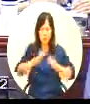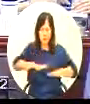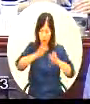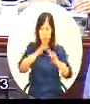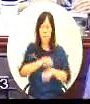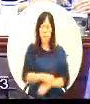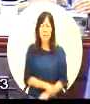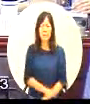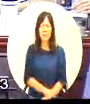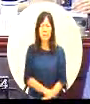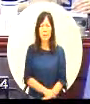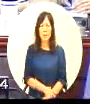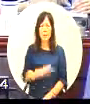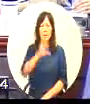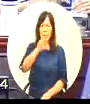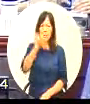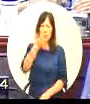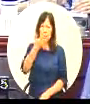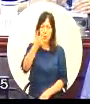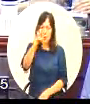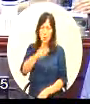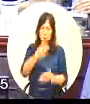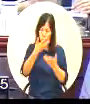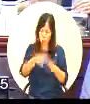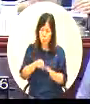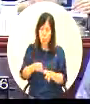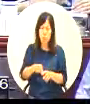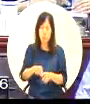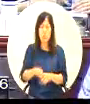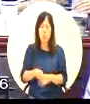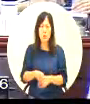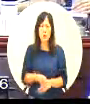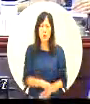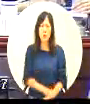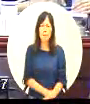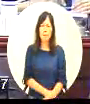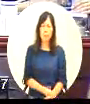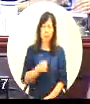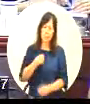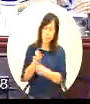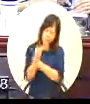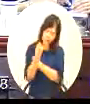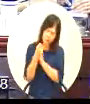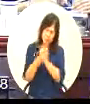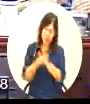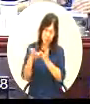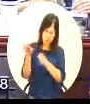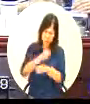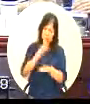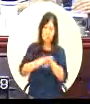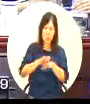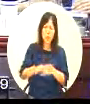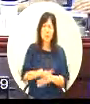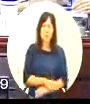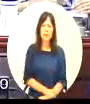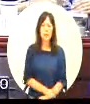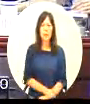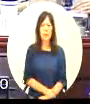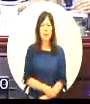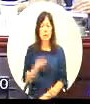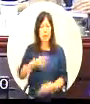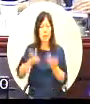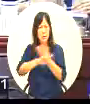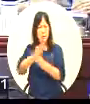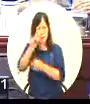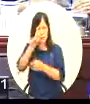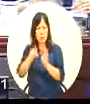啊，所以86亿多这个部分，欸，我们会很努力来争取。哦，那另外一个部分，我